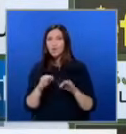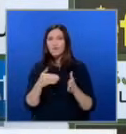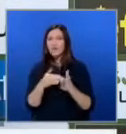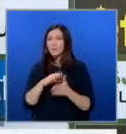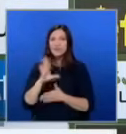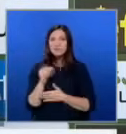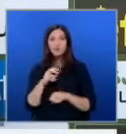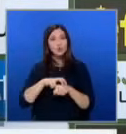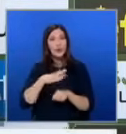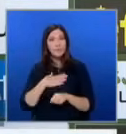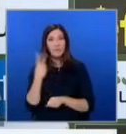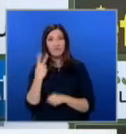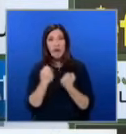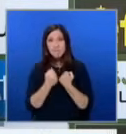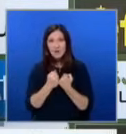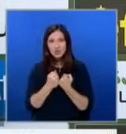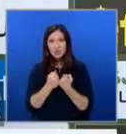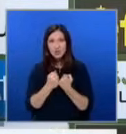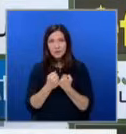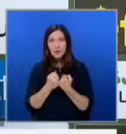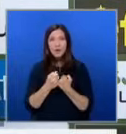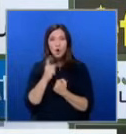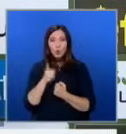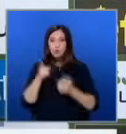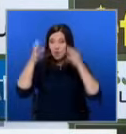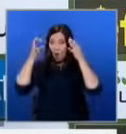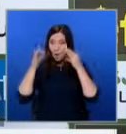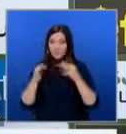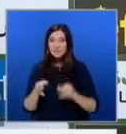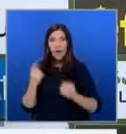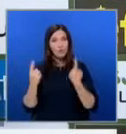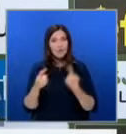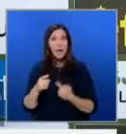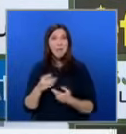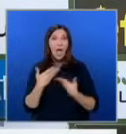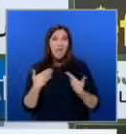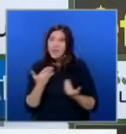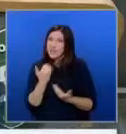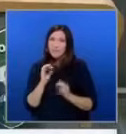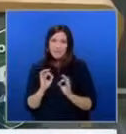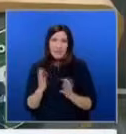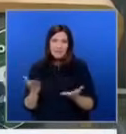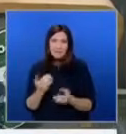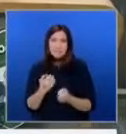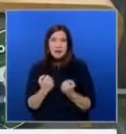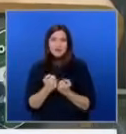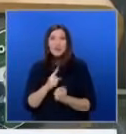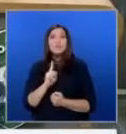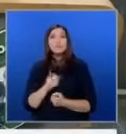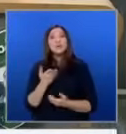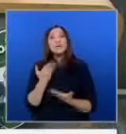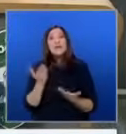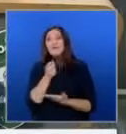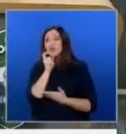Въпреки всичко, Динамо има два мача, които са официално изиграни, а ние ги нямаме тези мача. Не може да става и дума